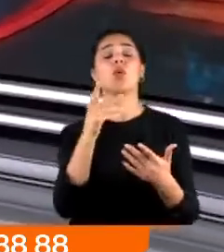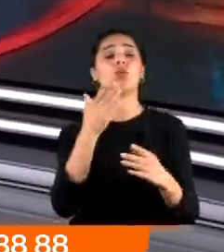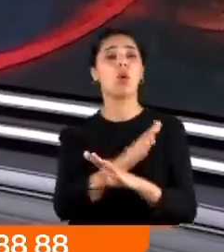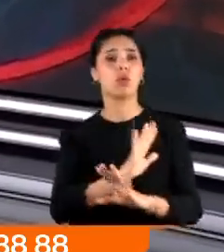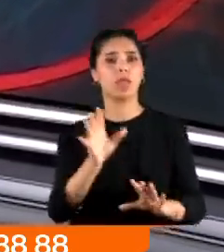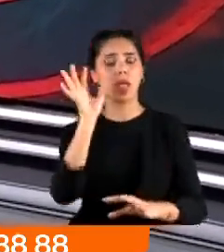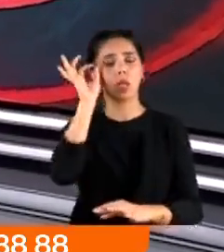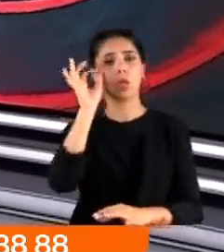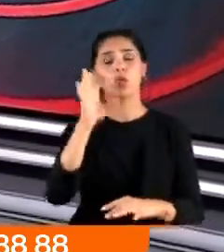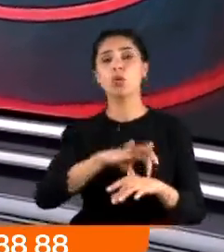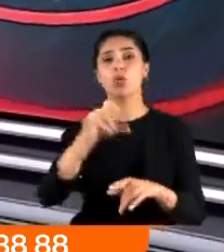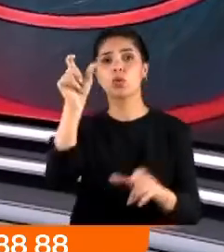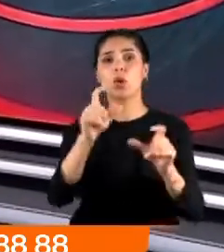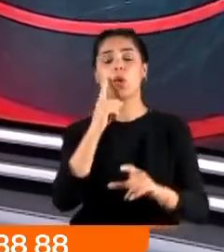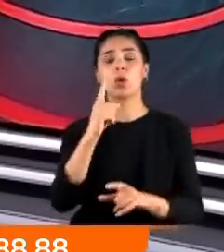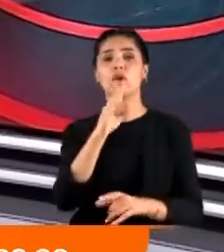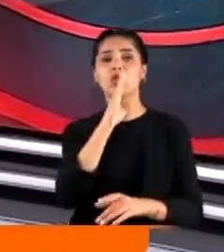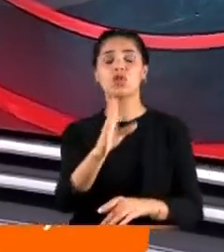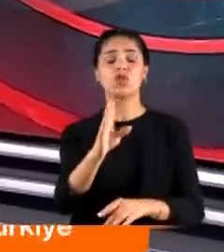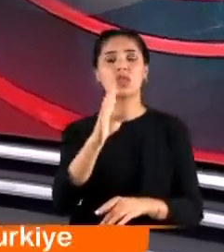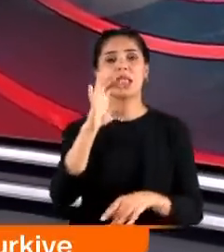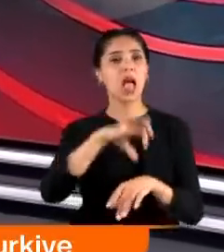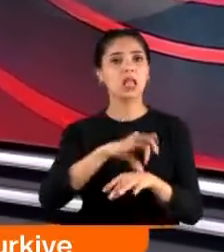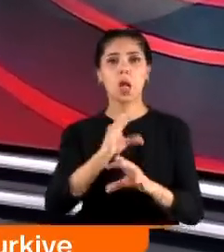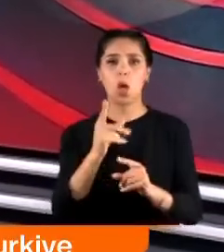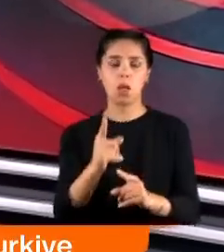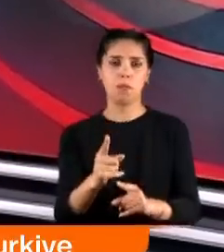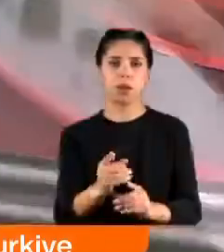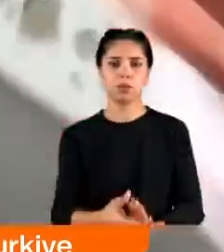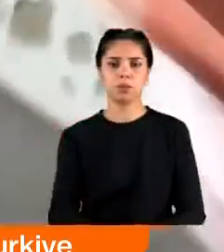ses çok ciddi hastalıkların habercisi de olabiliyor.